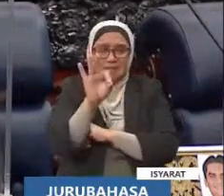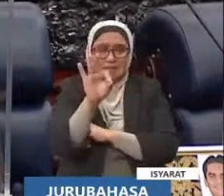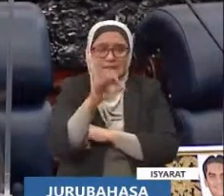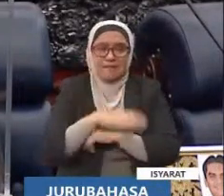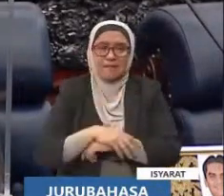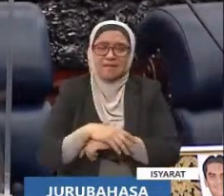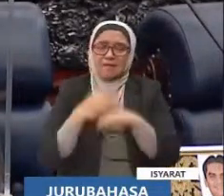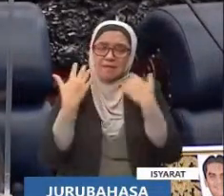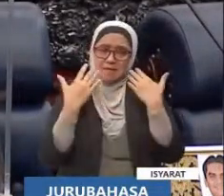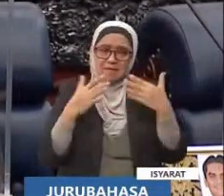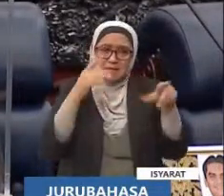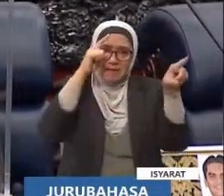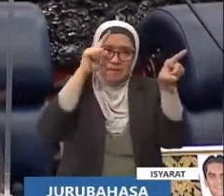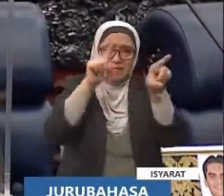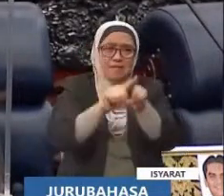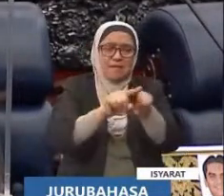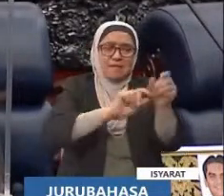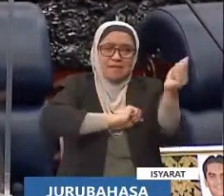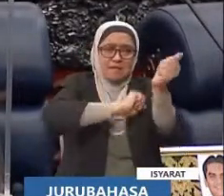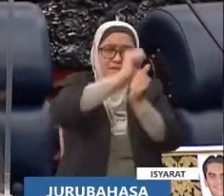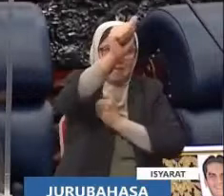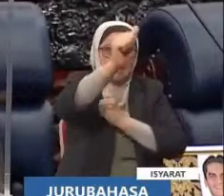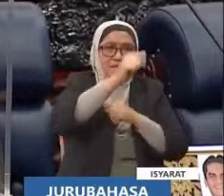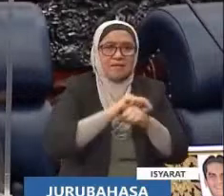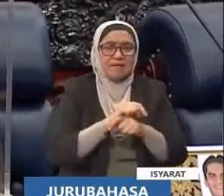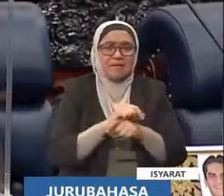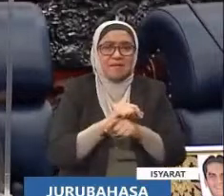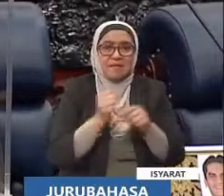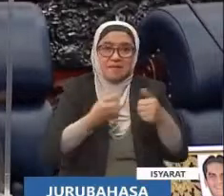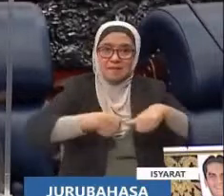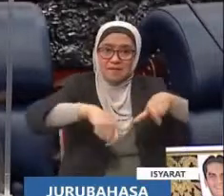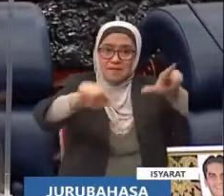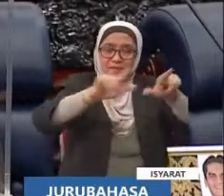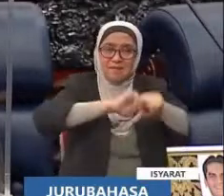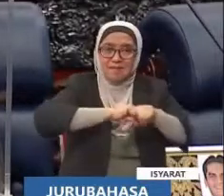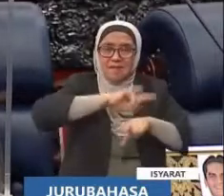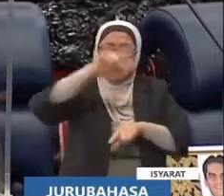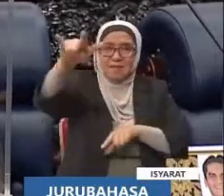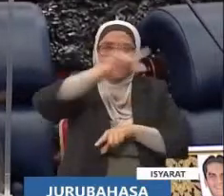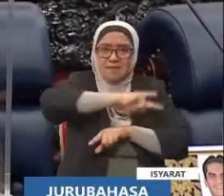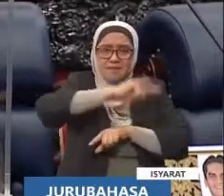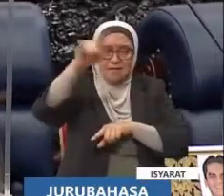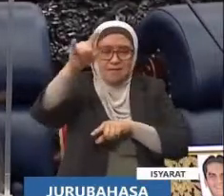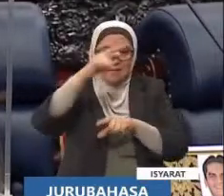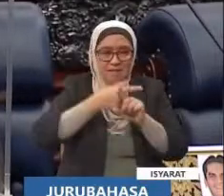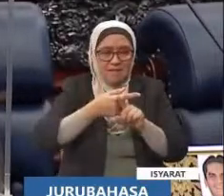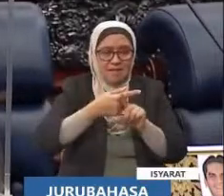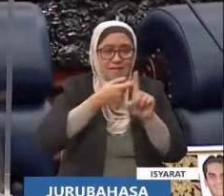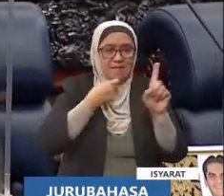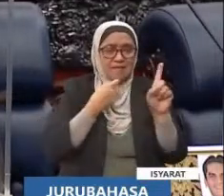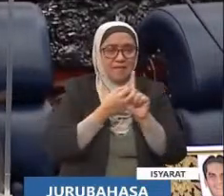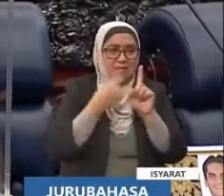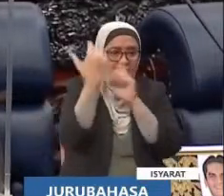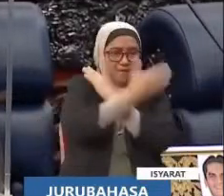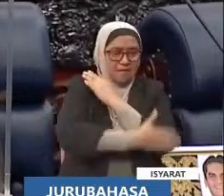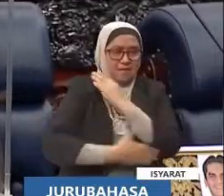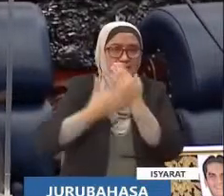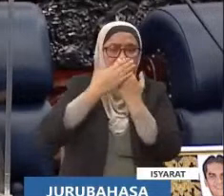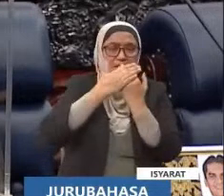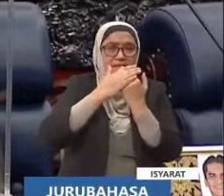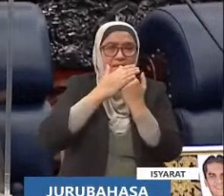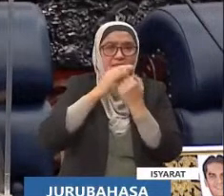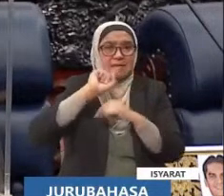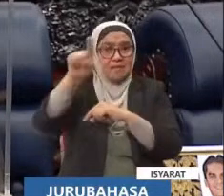telah bersetuju membedahkan peningkatan kekerapan penerbangan Bagaimana mana laluan diantara 9 jumlah istiadat Jawa pada